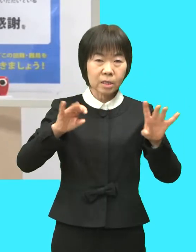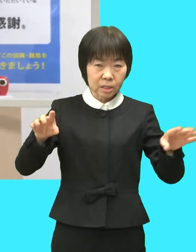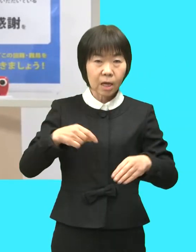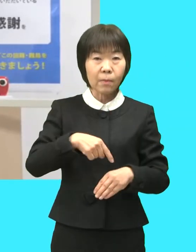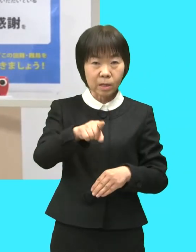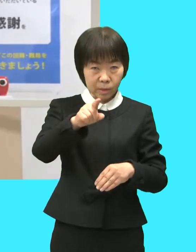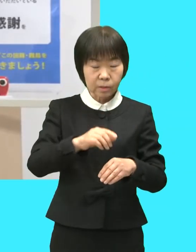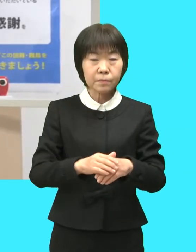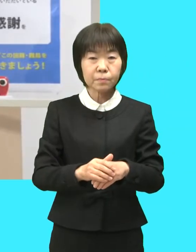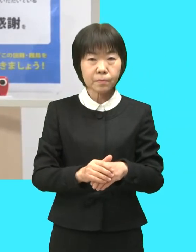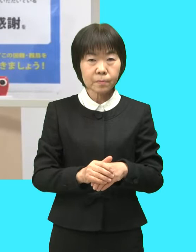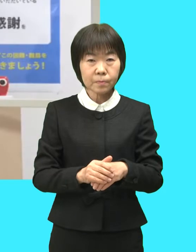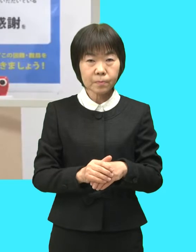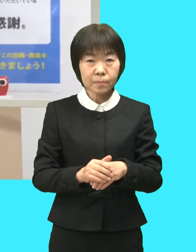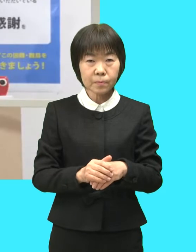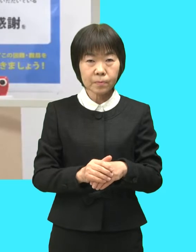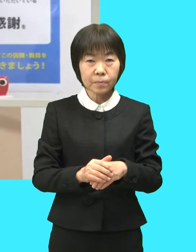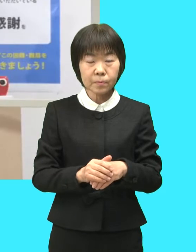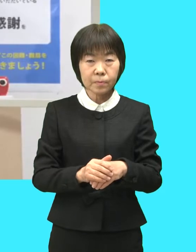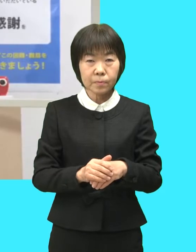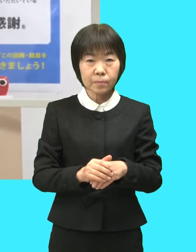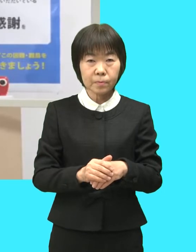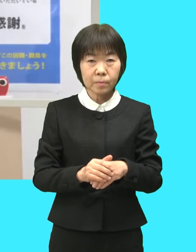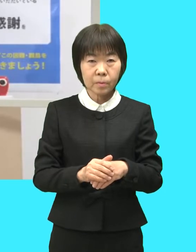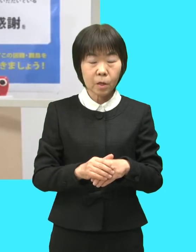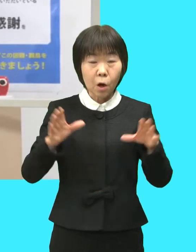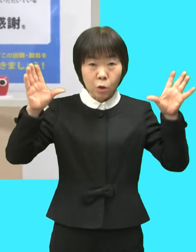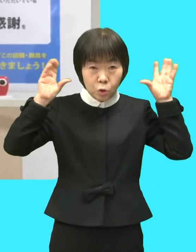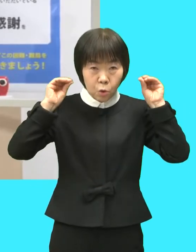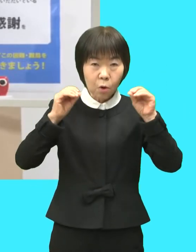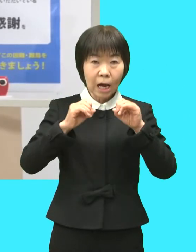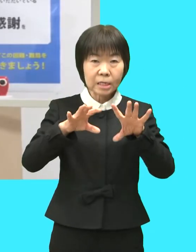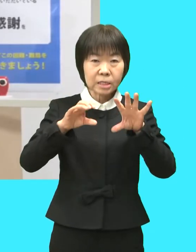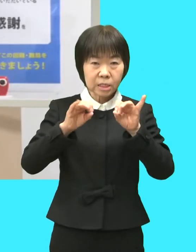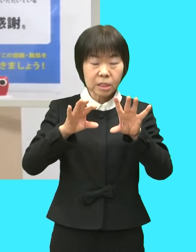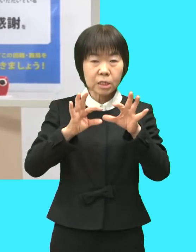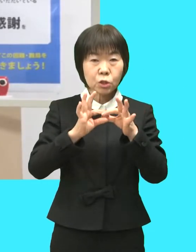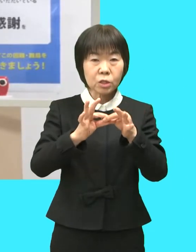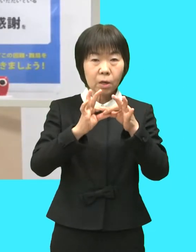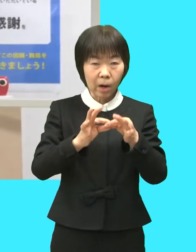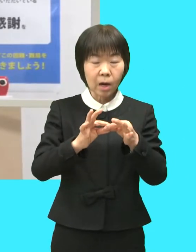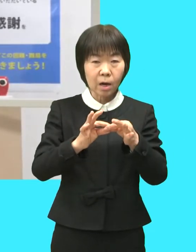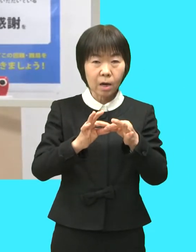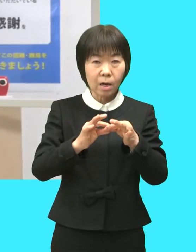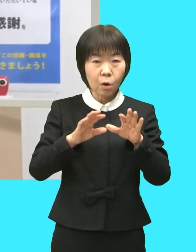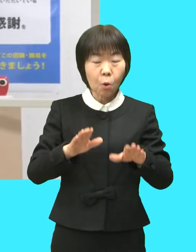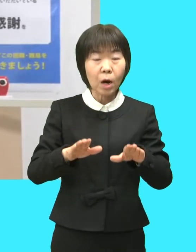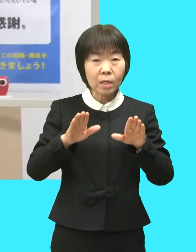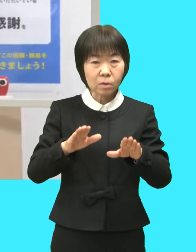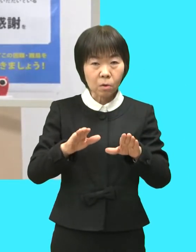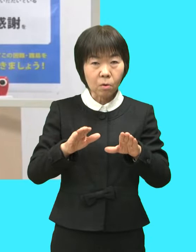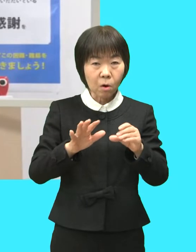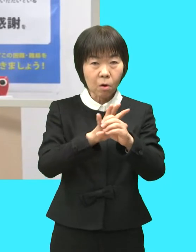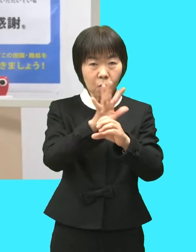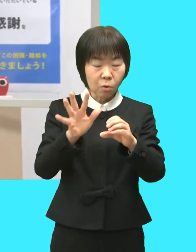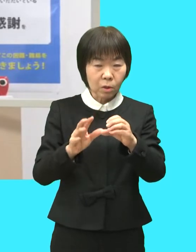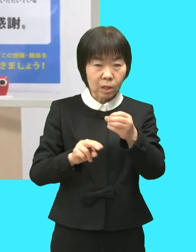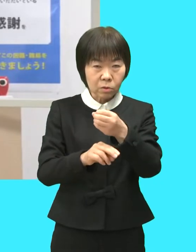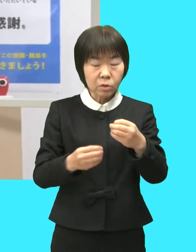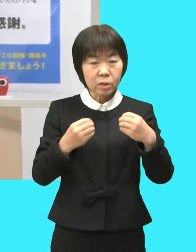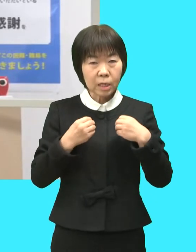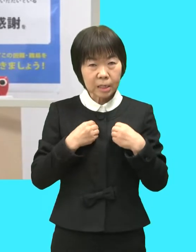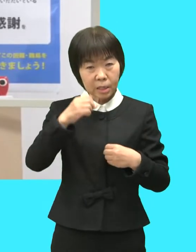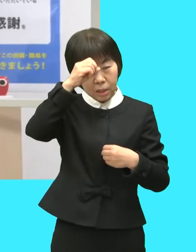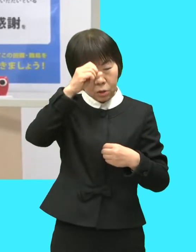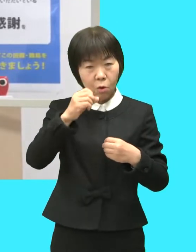してまいります。情報発信においては、 今般の新型感染症を踏